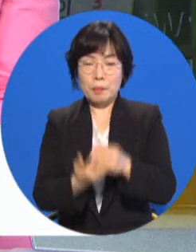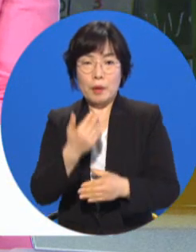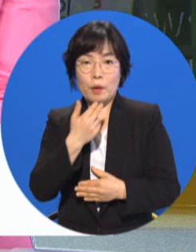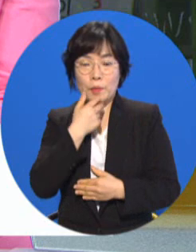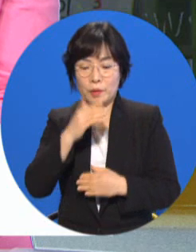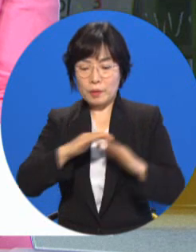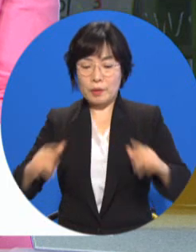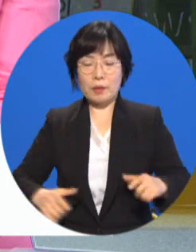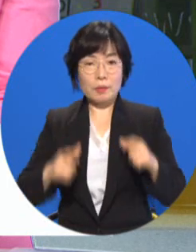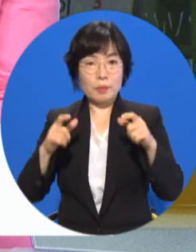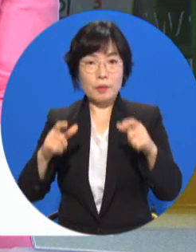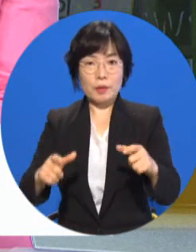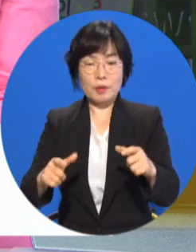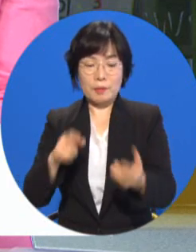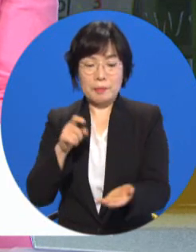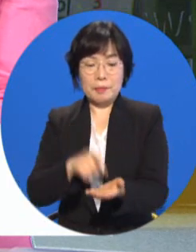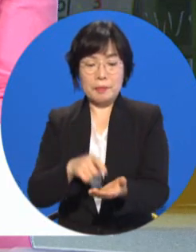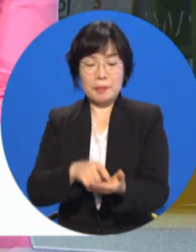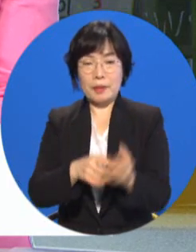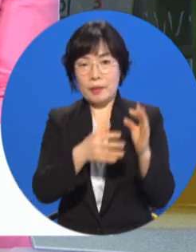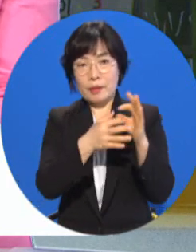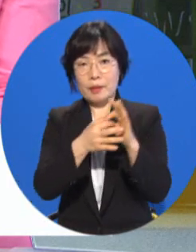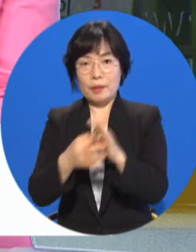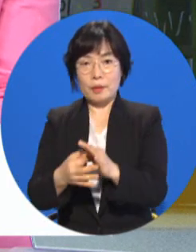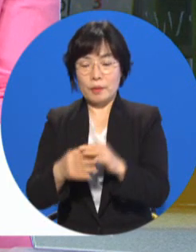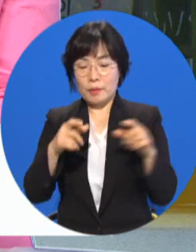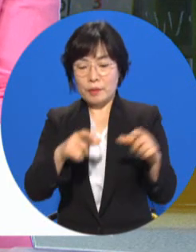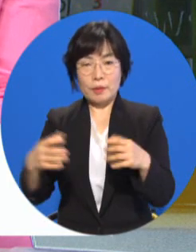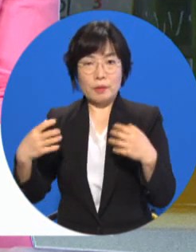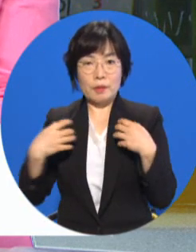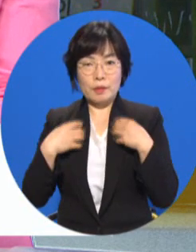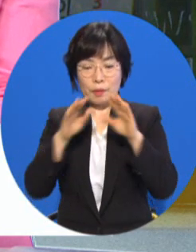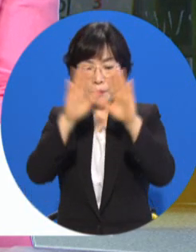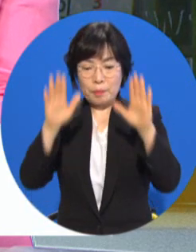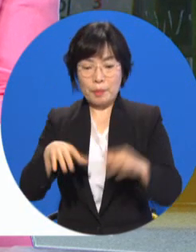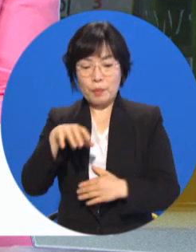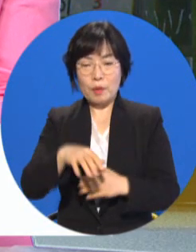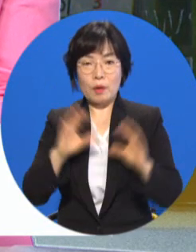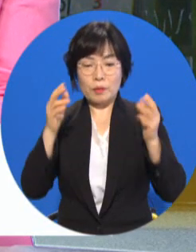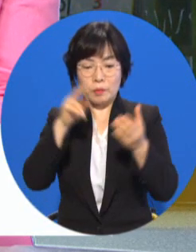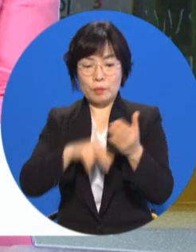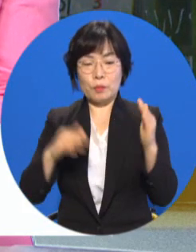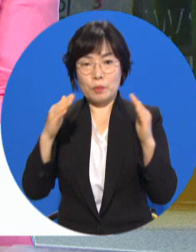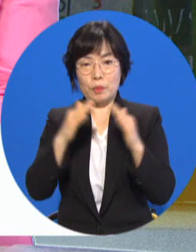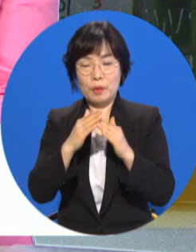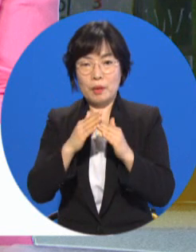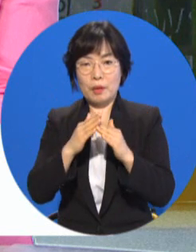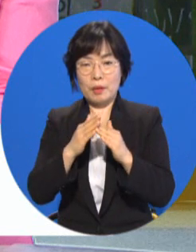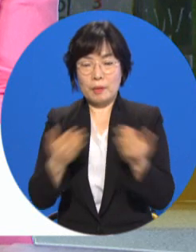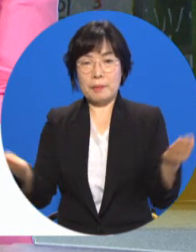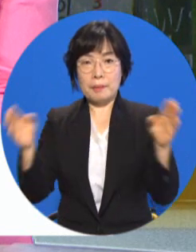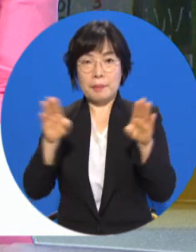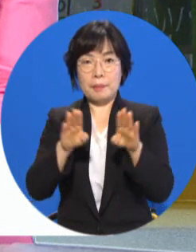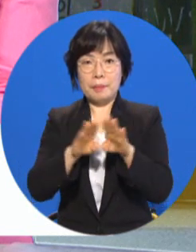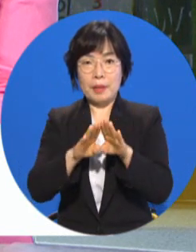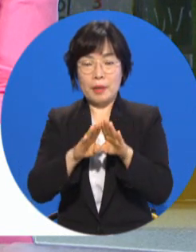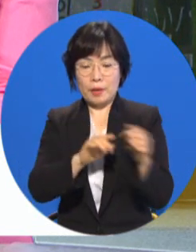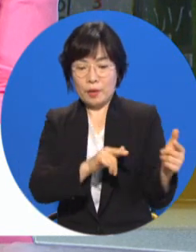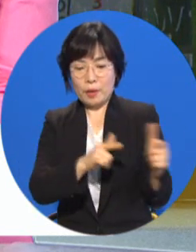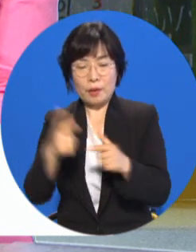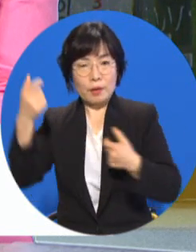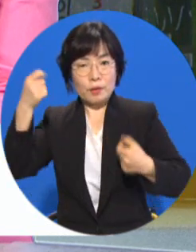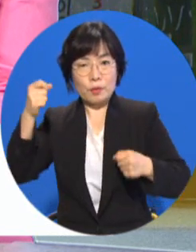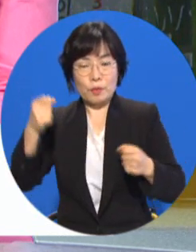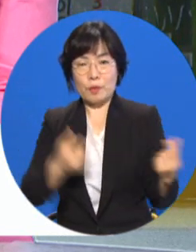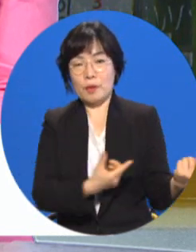않은 전남 동부 지역에도 비상이 걸렸습니다. 지자체는 박물관이나 어린이 도서관을 무기한 휴관하고 크고 작은